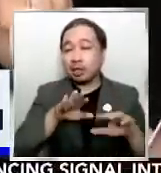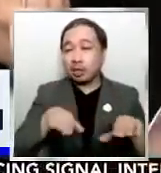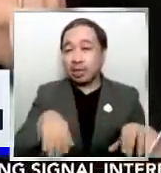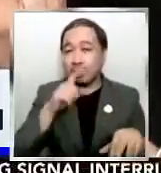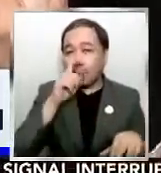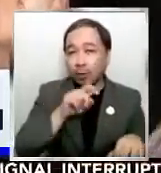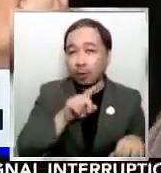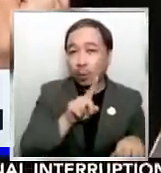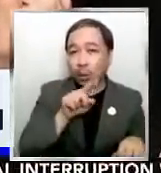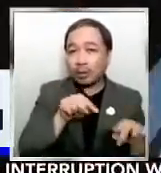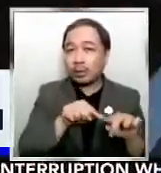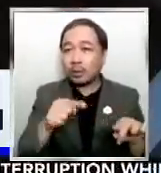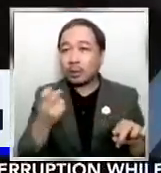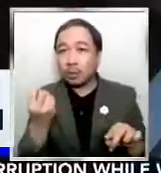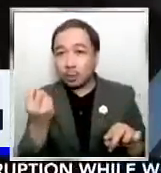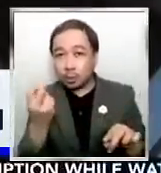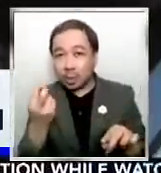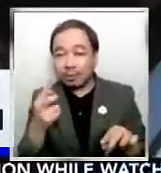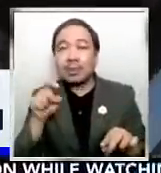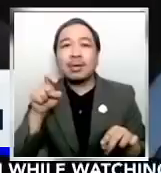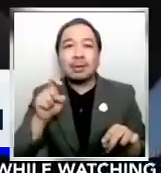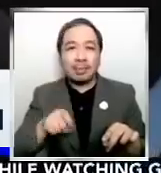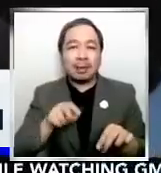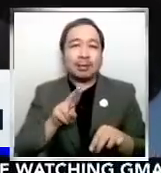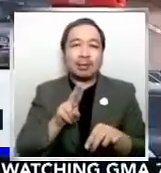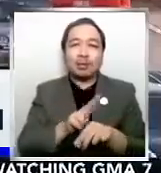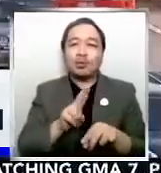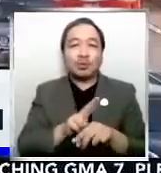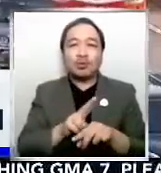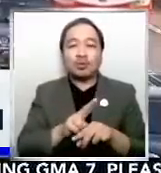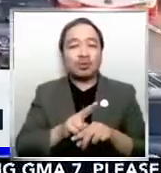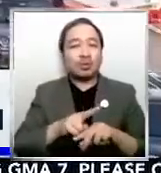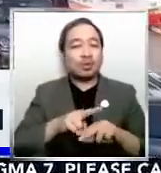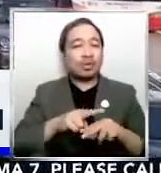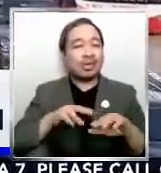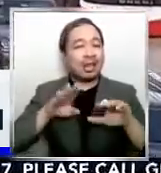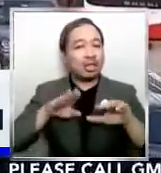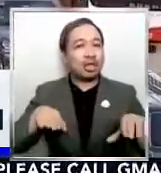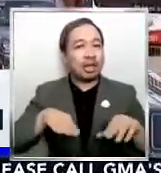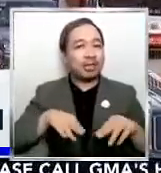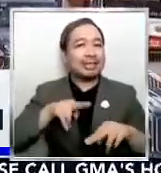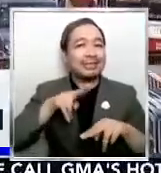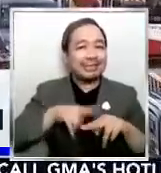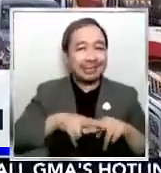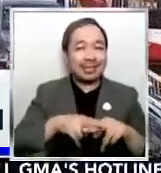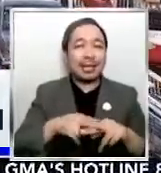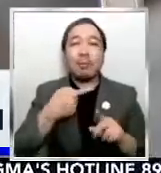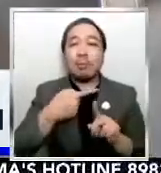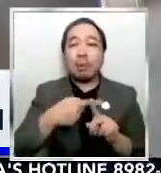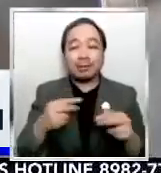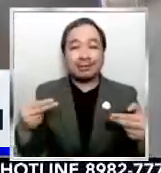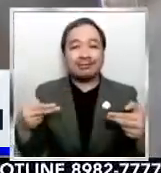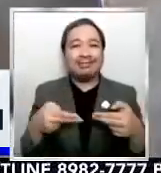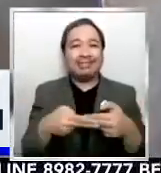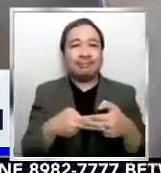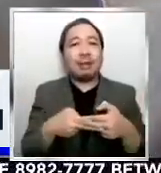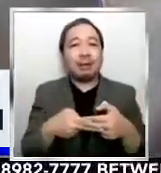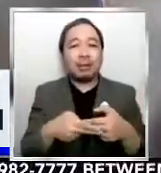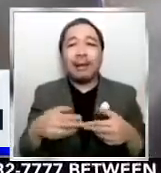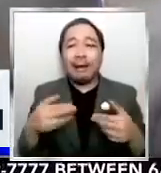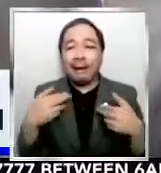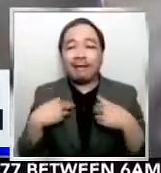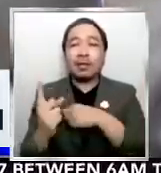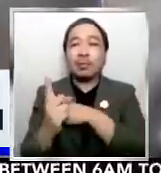kailangan naka-child seat at seat belt sa likuran. May parusang 1,000 hanggang 5,000 pisong multa at suspensyon ng